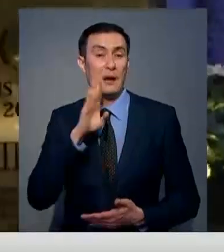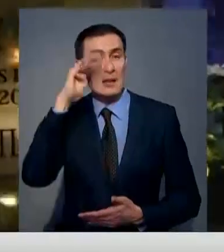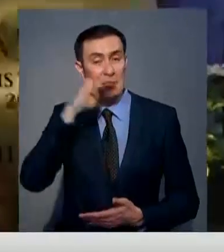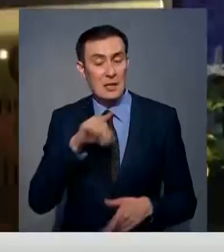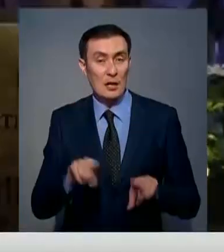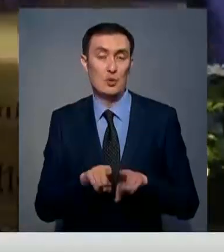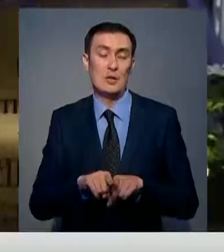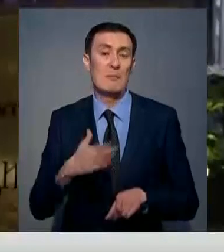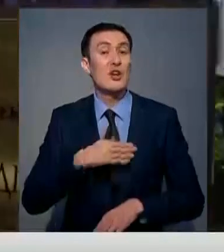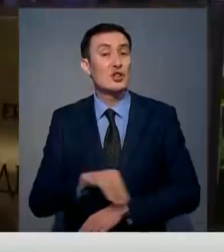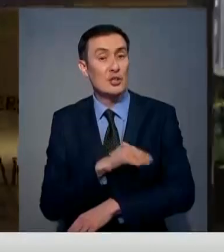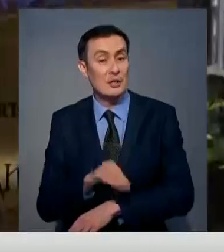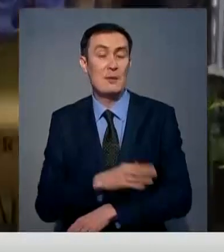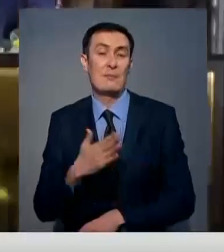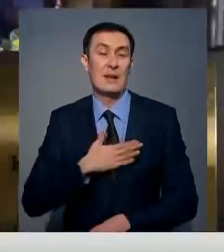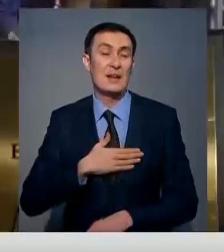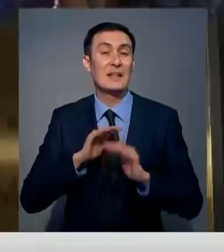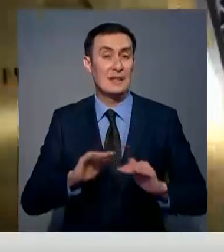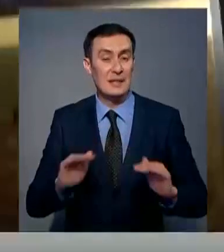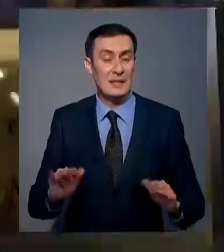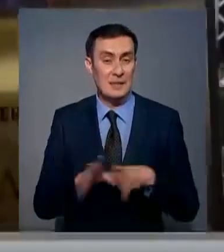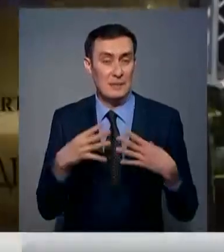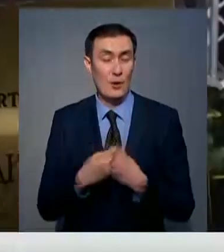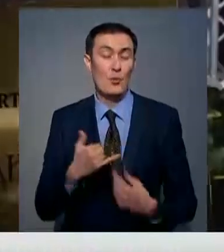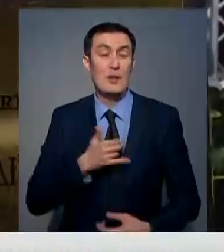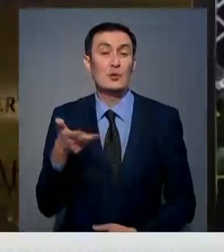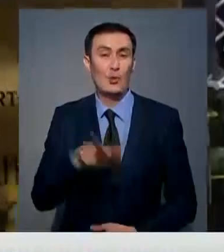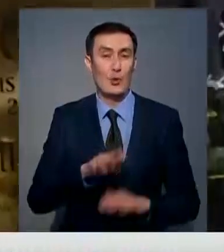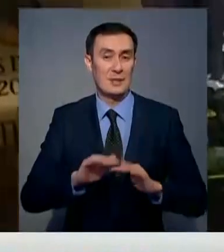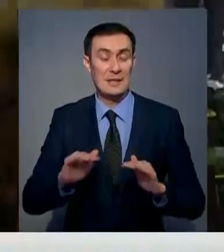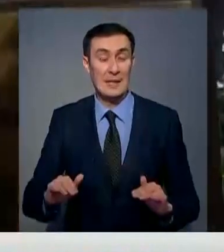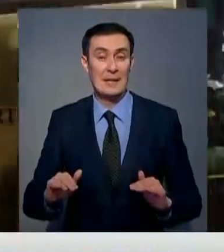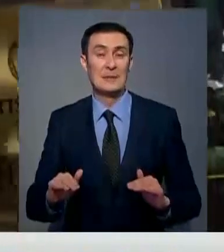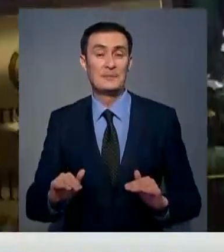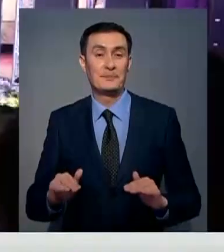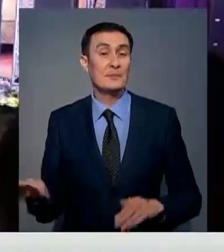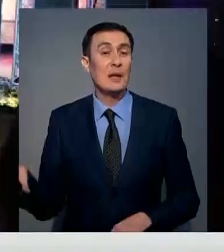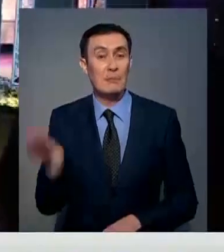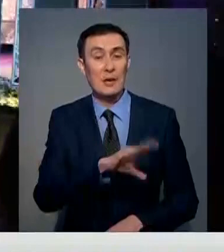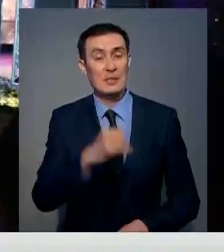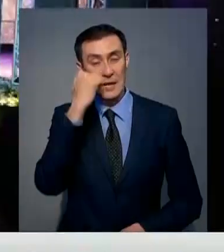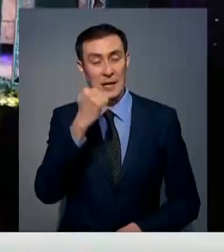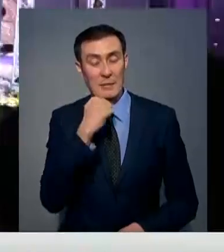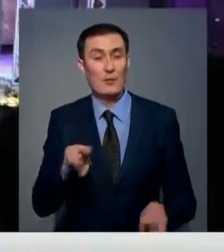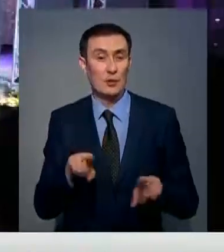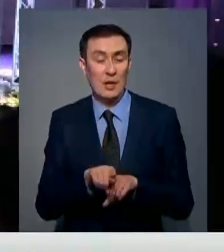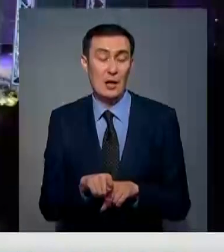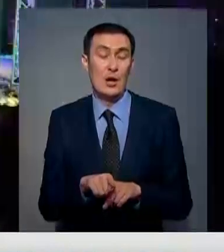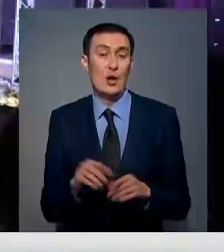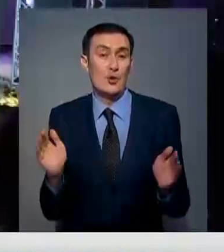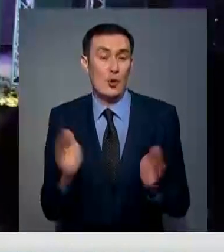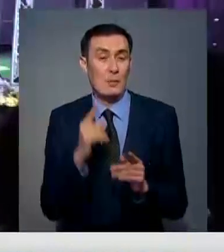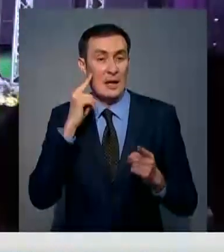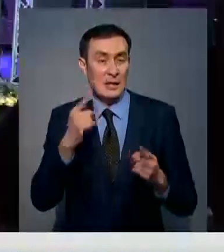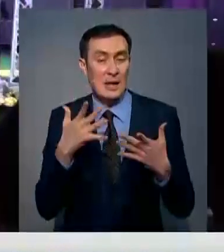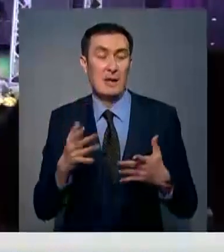родителей, для моей жены, для моих детей. У меня 3 детей. Баршаларыңызға рахмет. Вот так емко, серьезно и